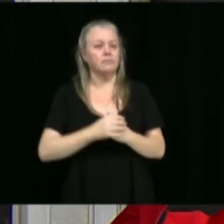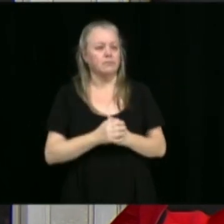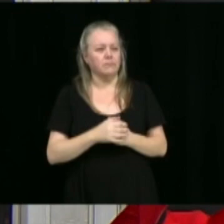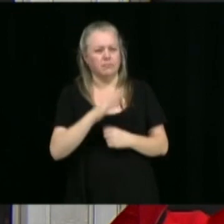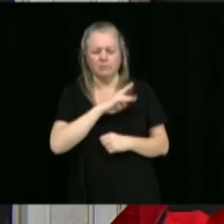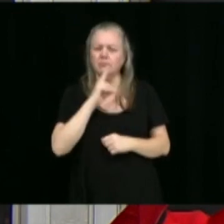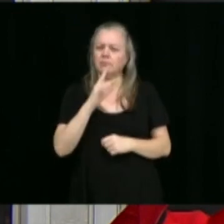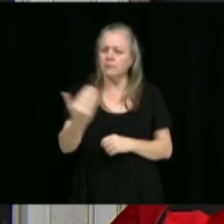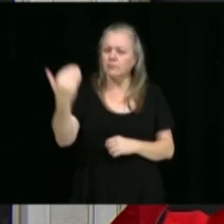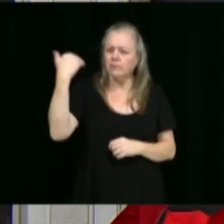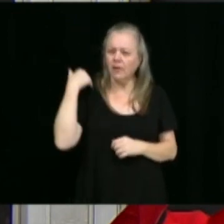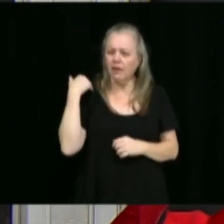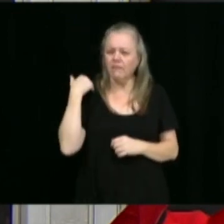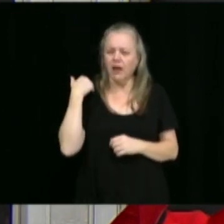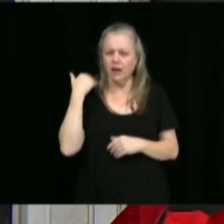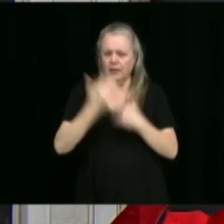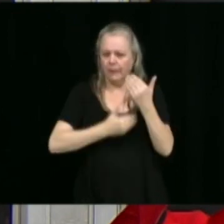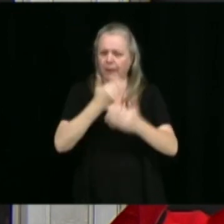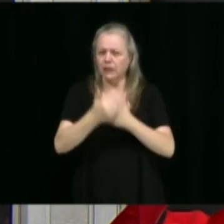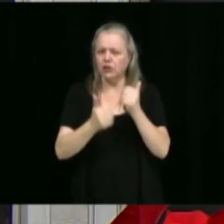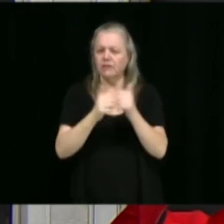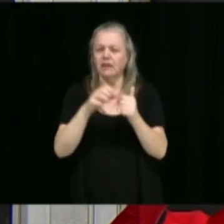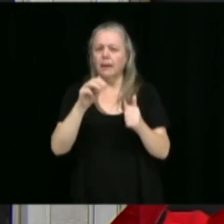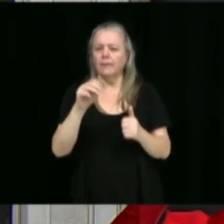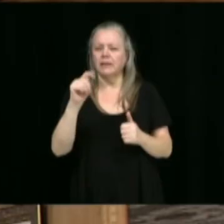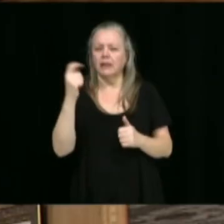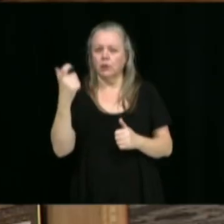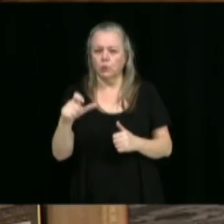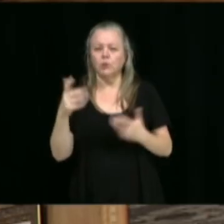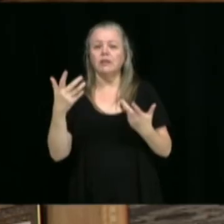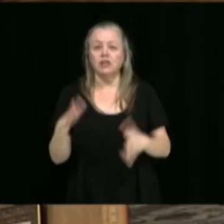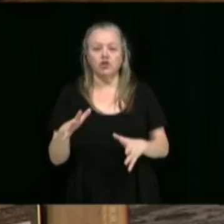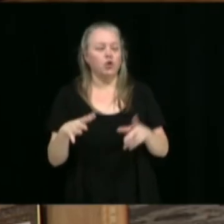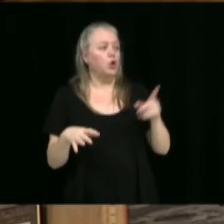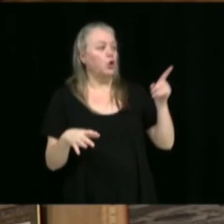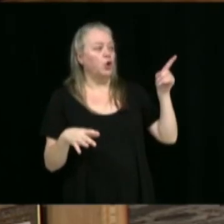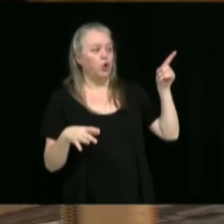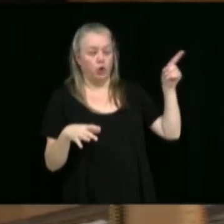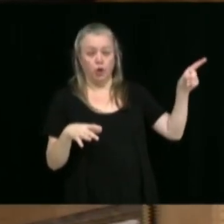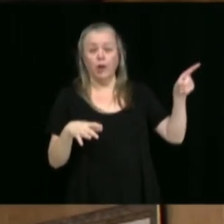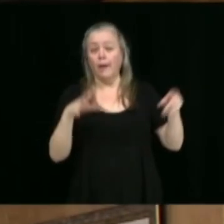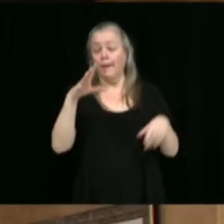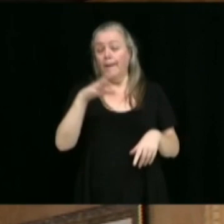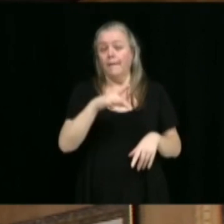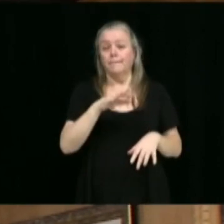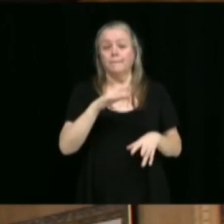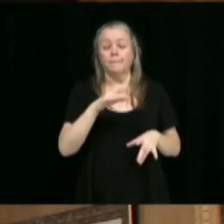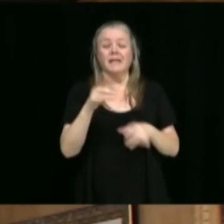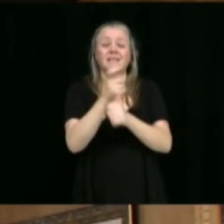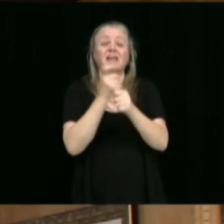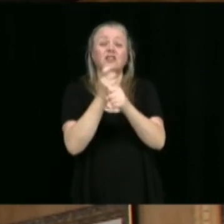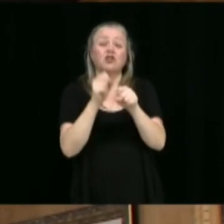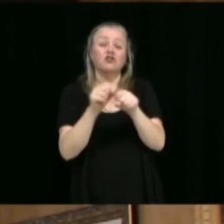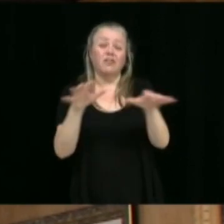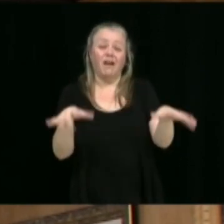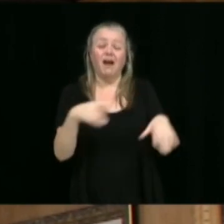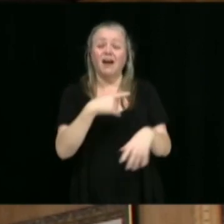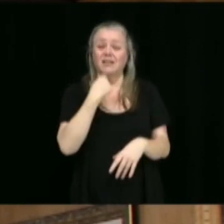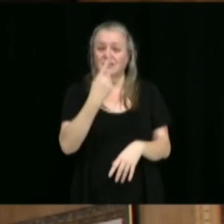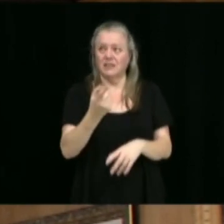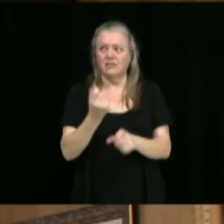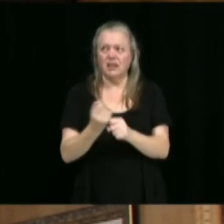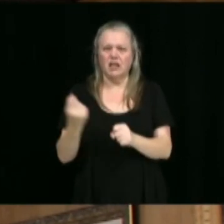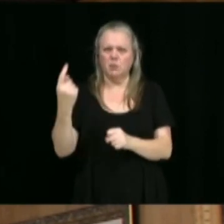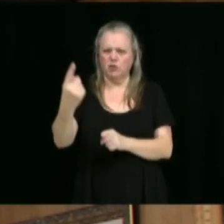des démarches avec le MTQ en lien avec la traverse, là? Oui, il y a des travaux correctifs là, qui devraient être effectués, là, je pense que c'est l'an prochain, pour au